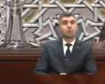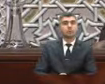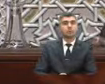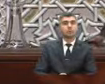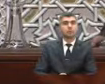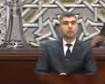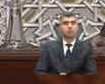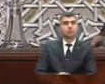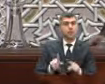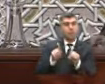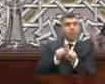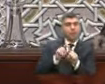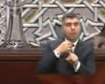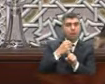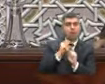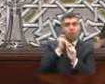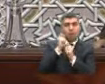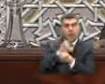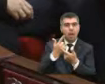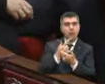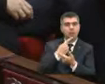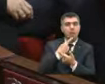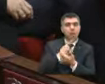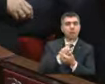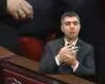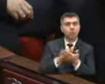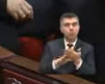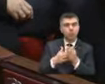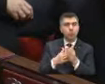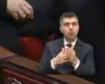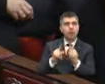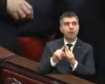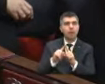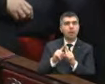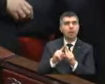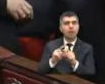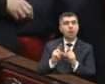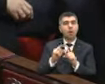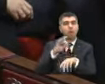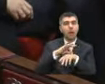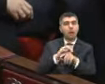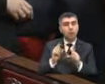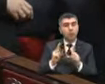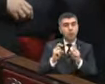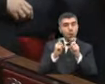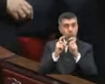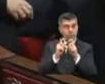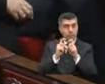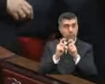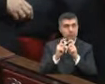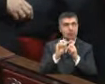بالبنى التحتيه في المنطقه الشرقيه، تكلمت على الناظور، حنا مساله ديال السرطان المبدا هو كل جهه يكون فيها مركز جهوي